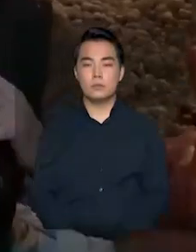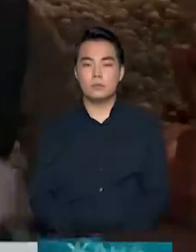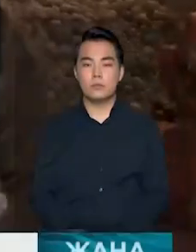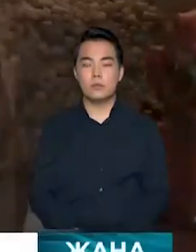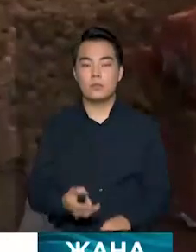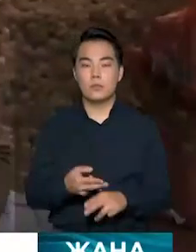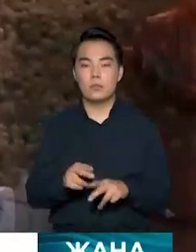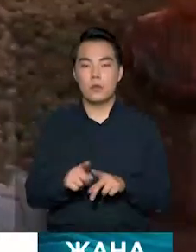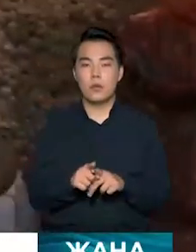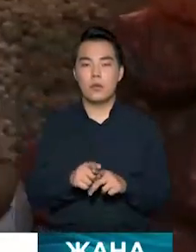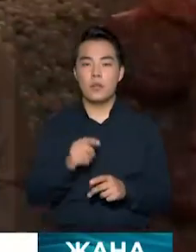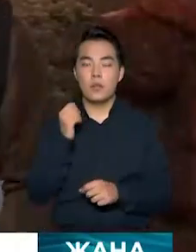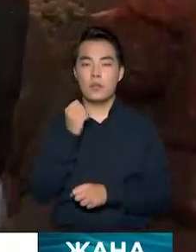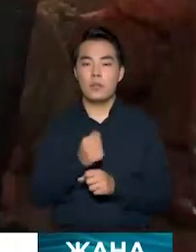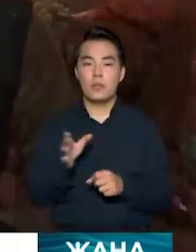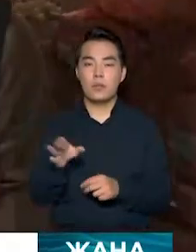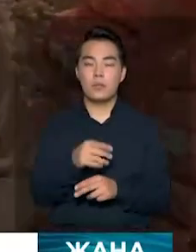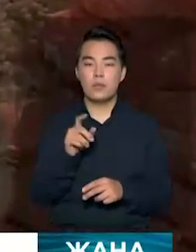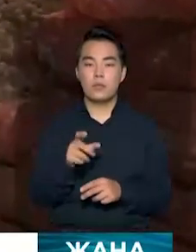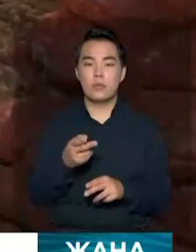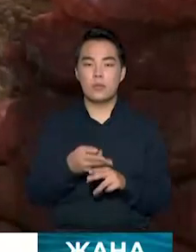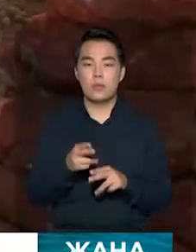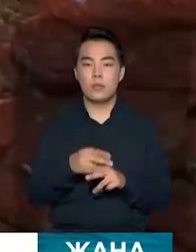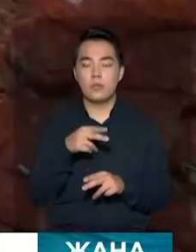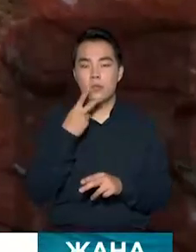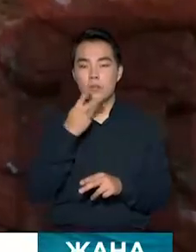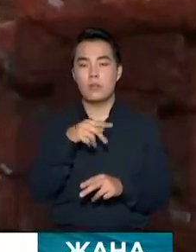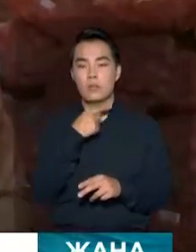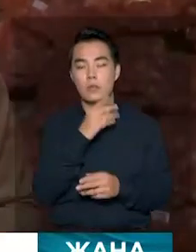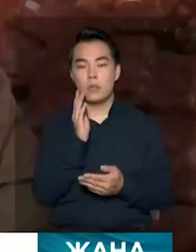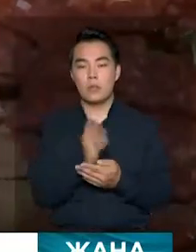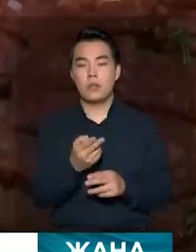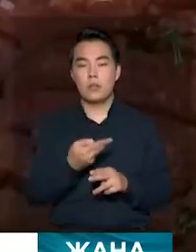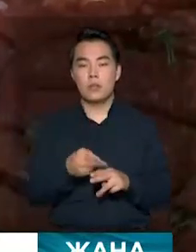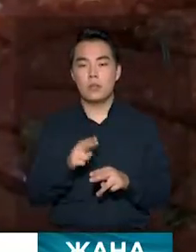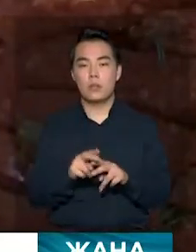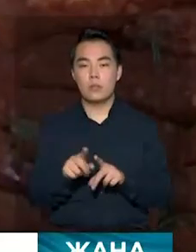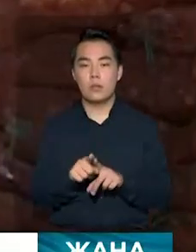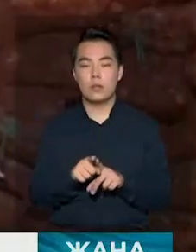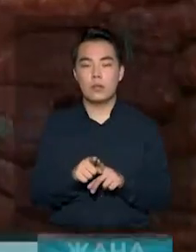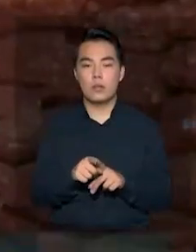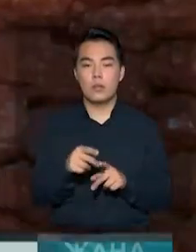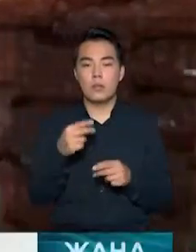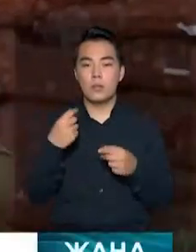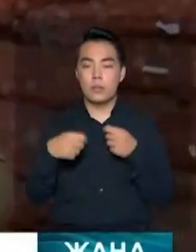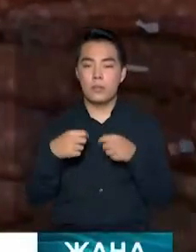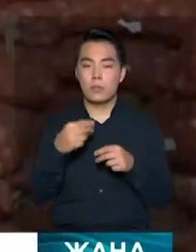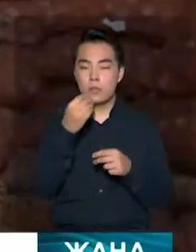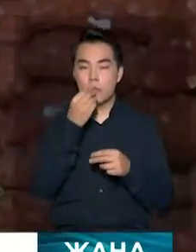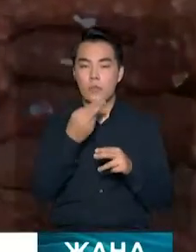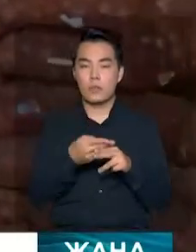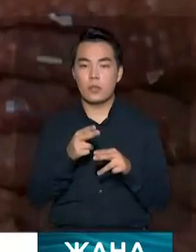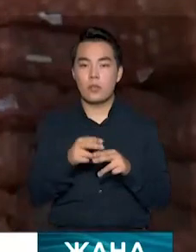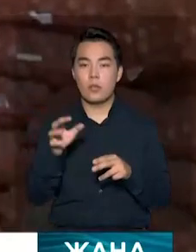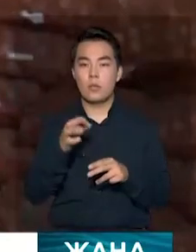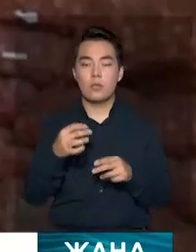Өңір шаруалар үшін биылғы жиынтерін өнімді болды. Айталық әлеуметтік маңызы бар азық-түлік өнімдерінің басым көпшілігімен өзіміздің